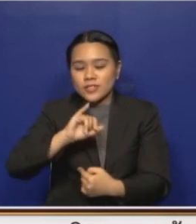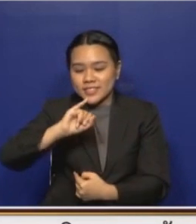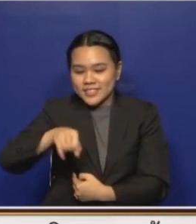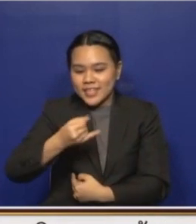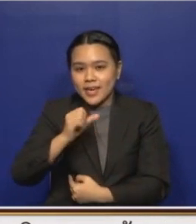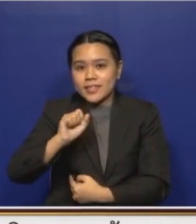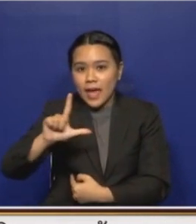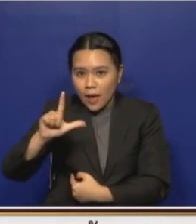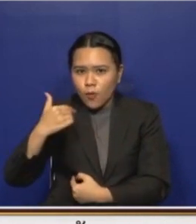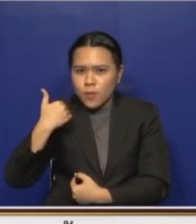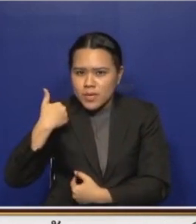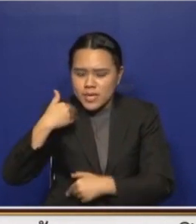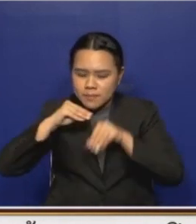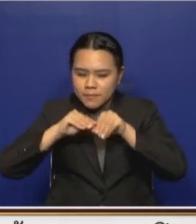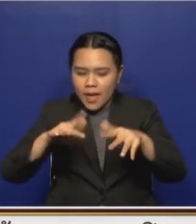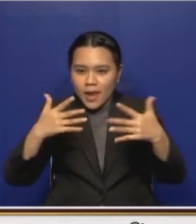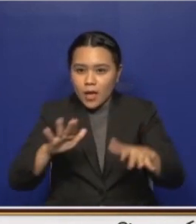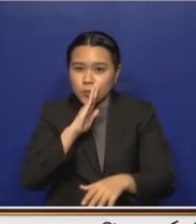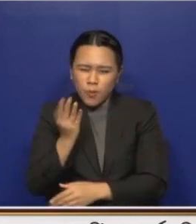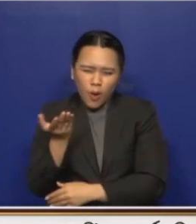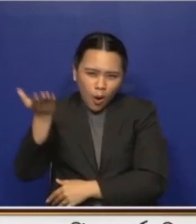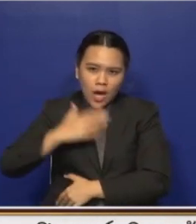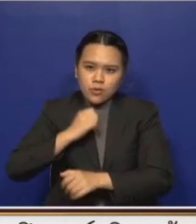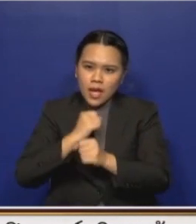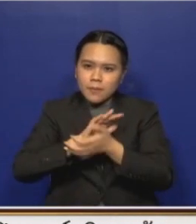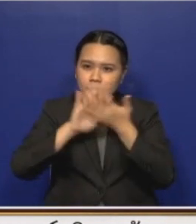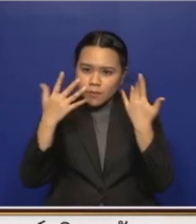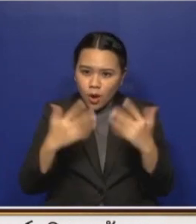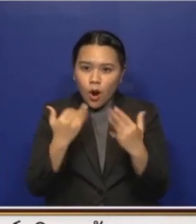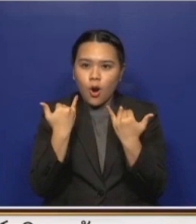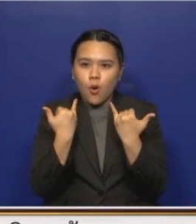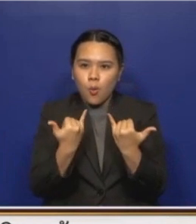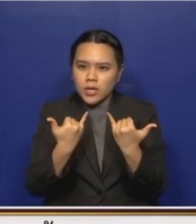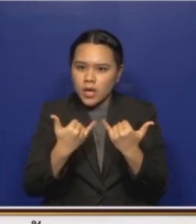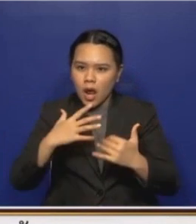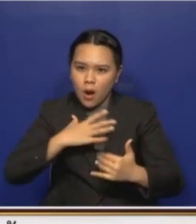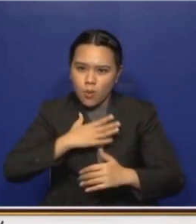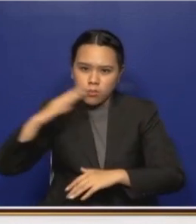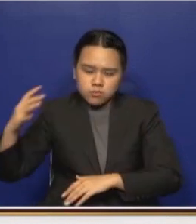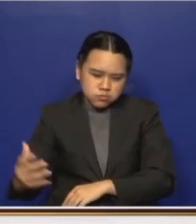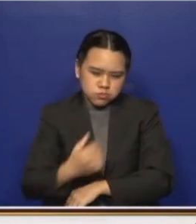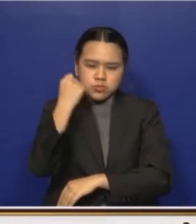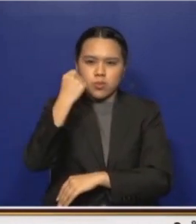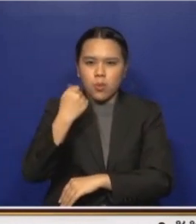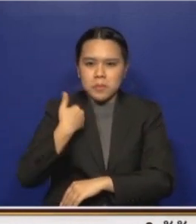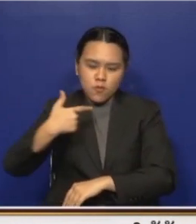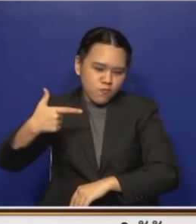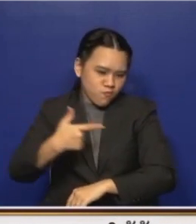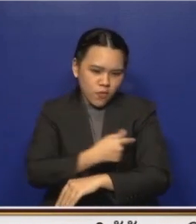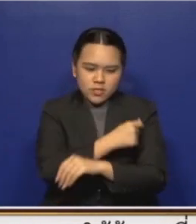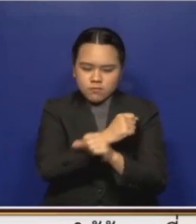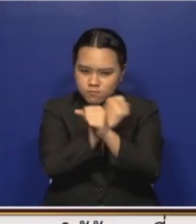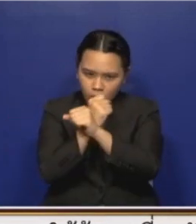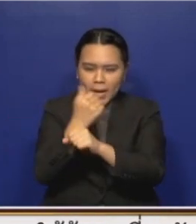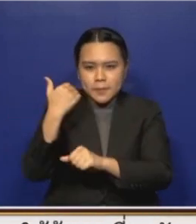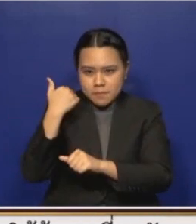ถ้าเราทำตอนนั้นนะฮะวันนี้เราเป็นเจ้าเป็นมหาอำนาจที่มีวัคซีนอยู่ในมือครับไอ้นี่คือหนึ่งนะฮะเมืองโรงพย